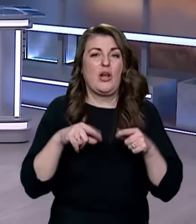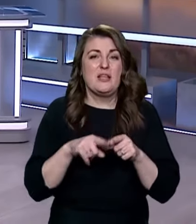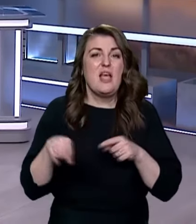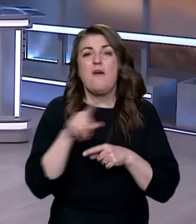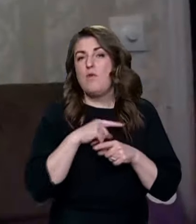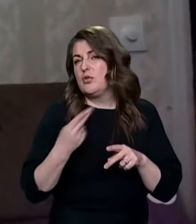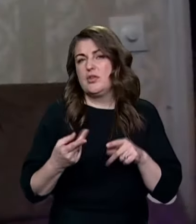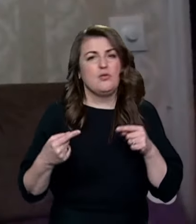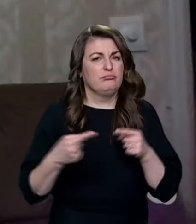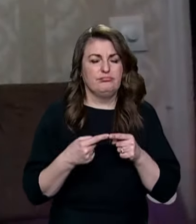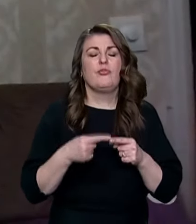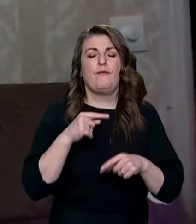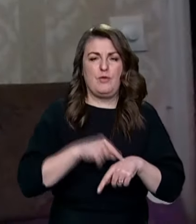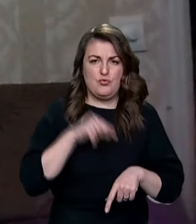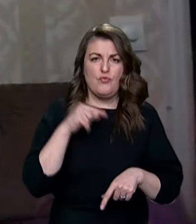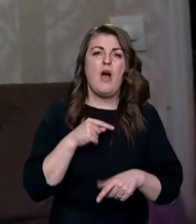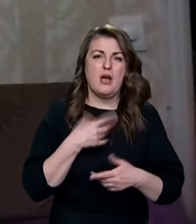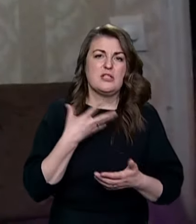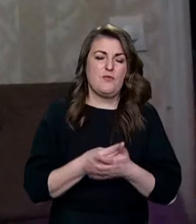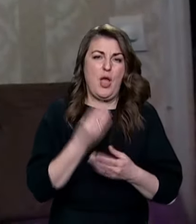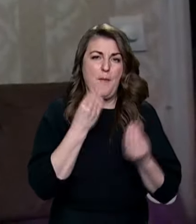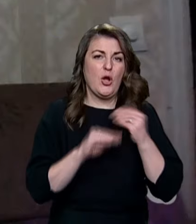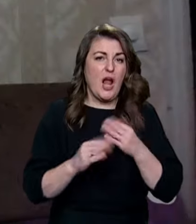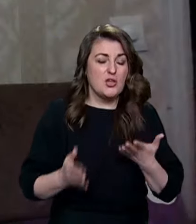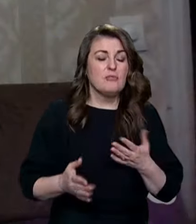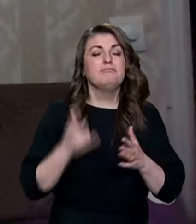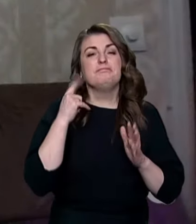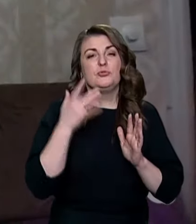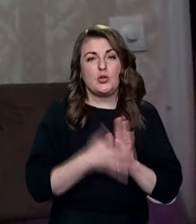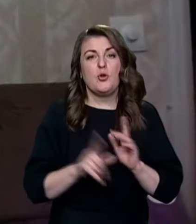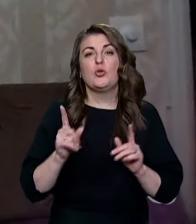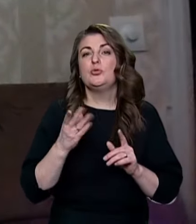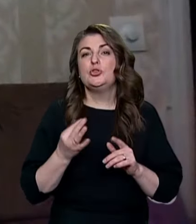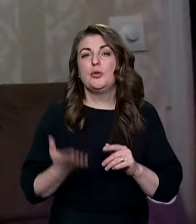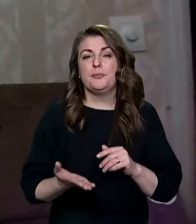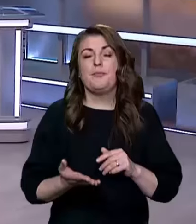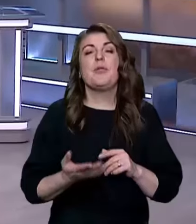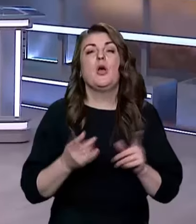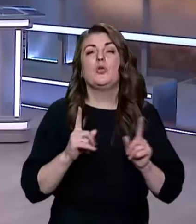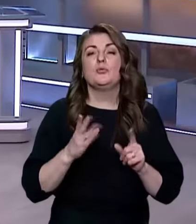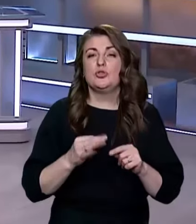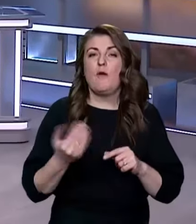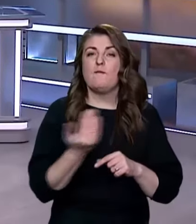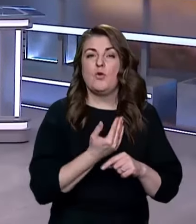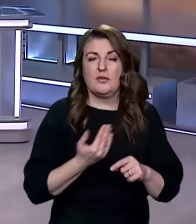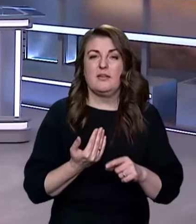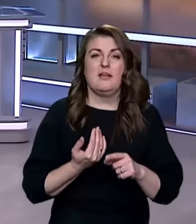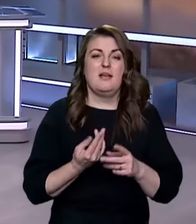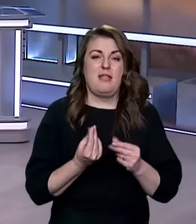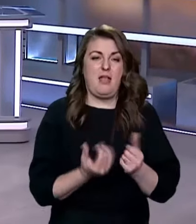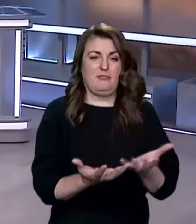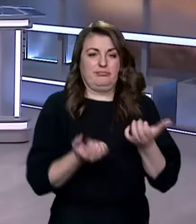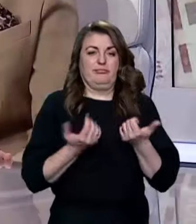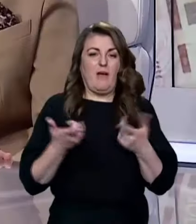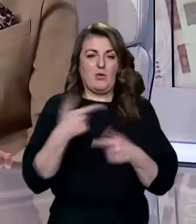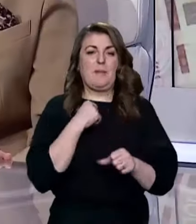вони безумовно відчувають своє покращення. Зрозуміло. Тому що так, вони зайшли до них гроші,